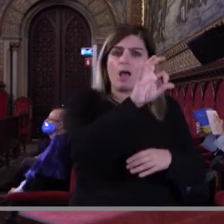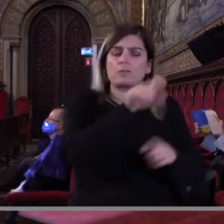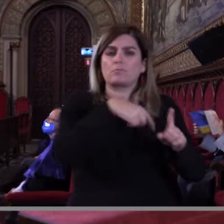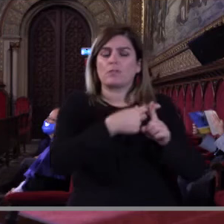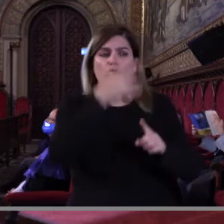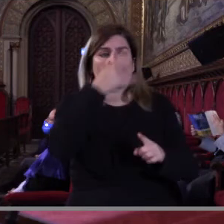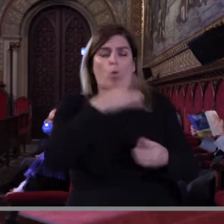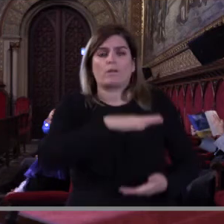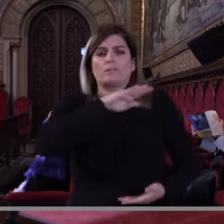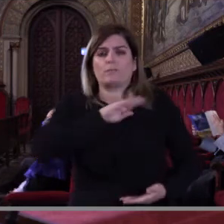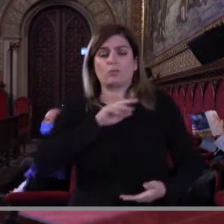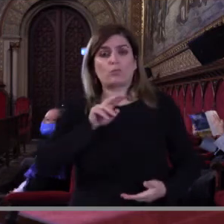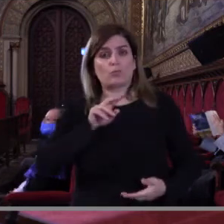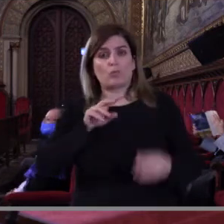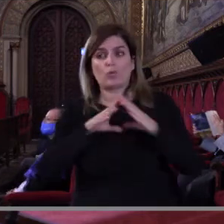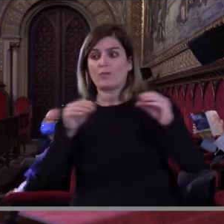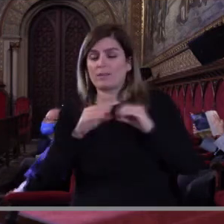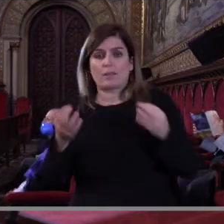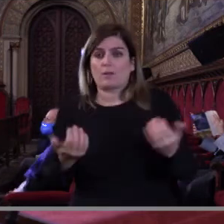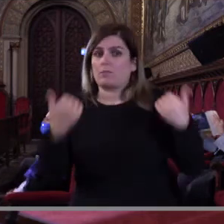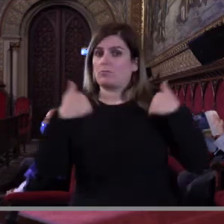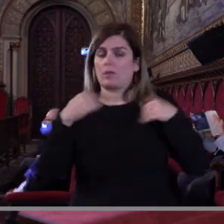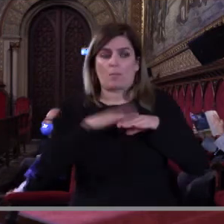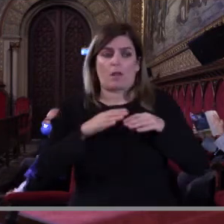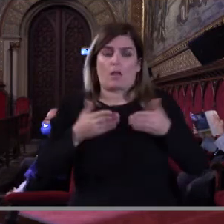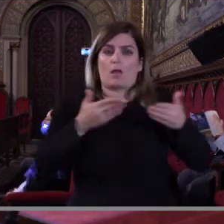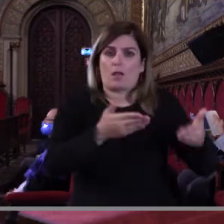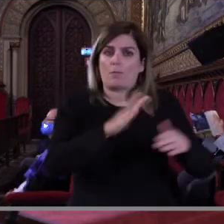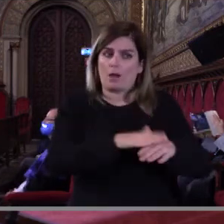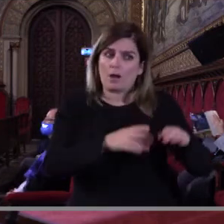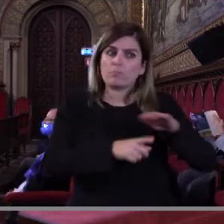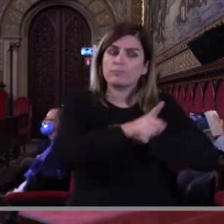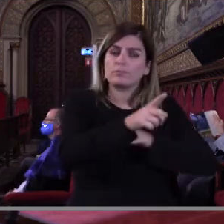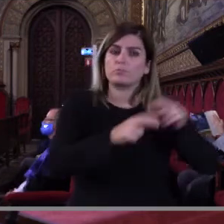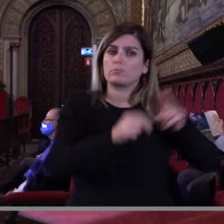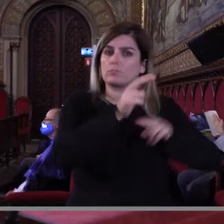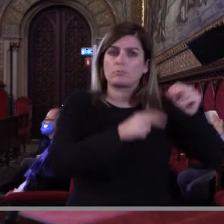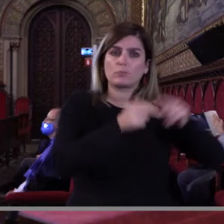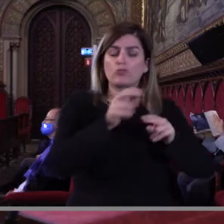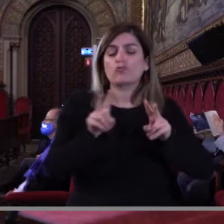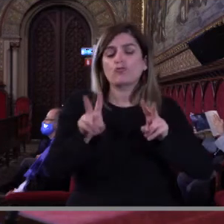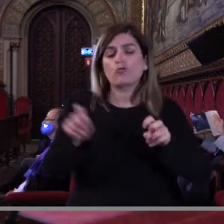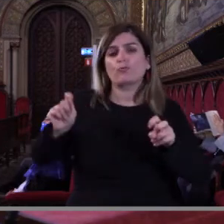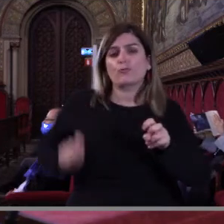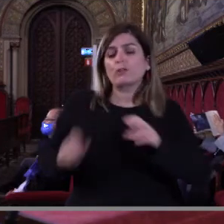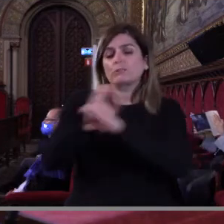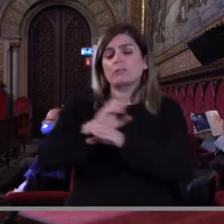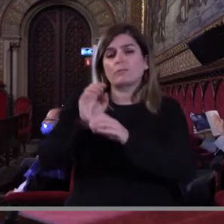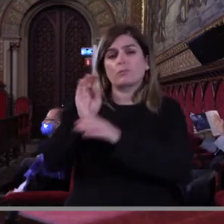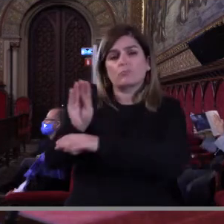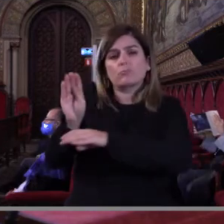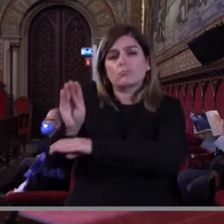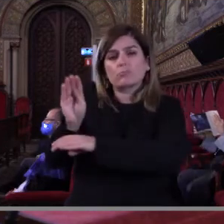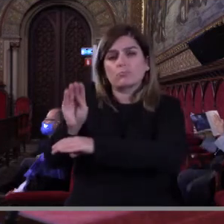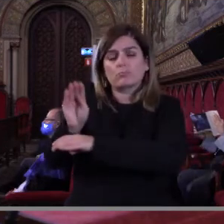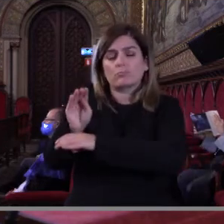universitats hem de ser els agents protagonistes en la construcció del nou model, en la formació dels nous professionals i dels científics, en